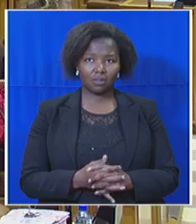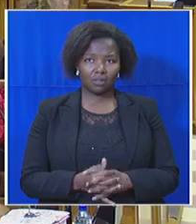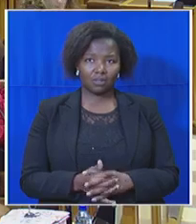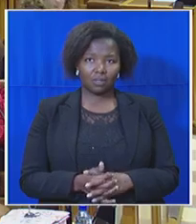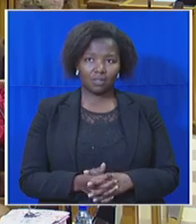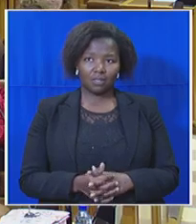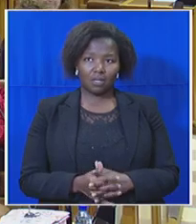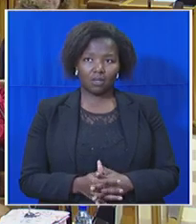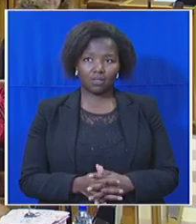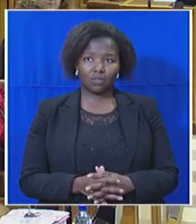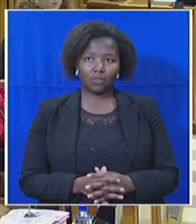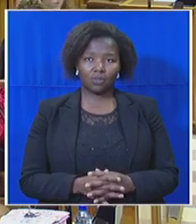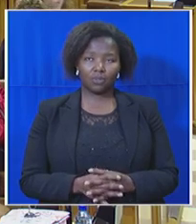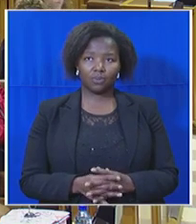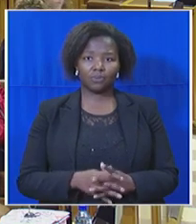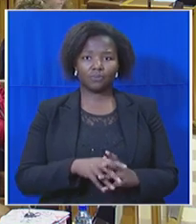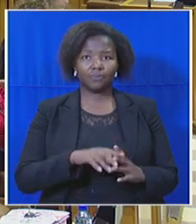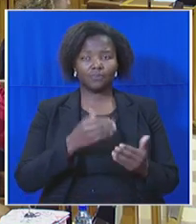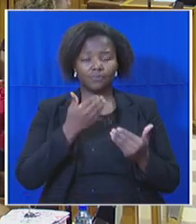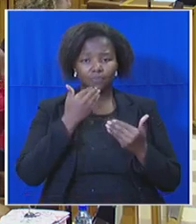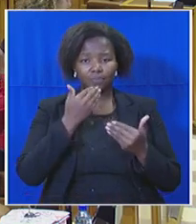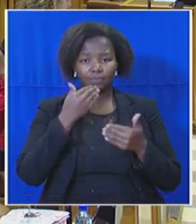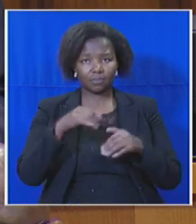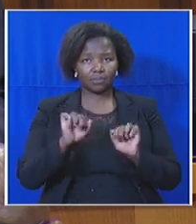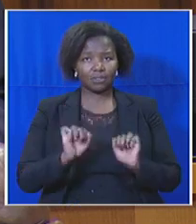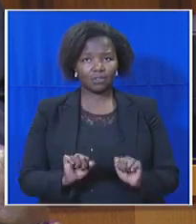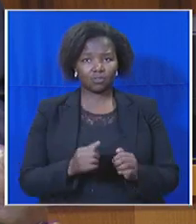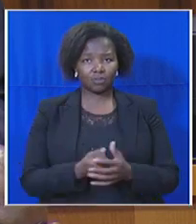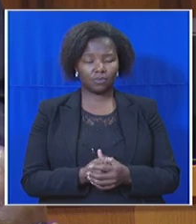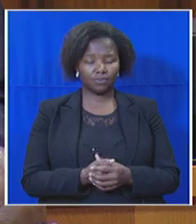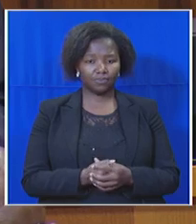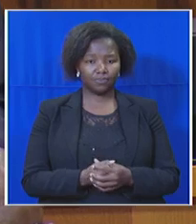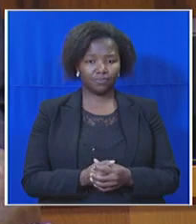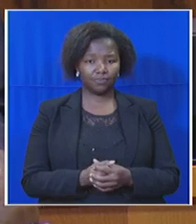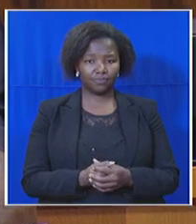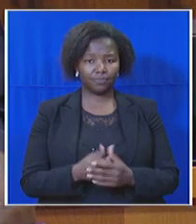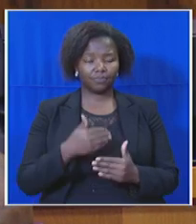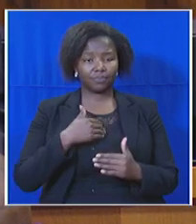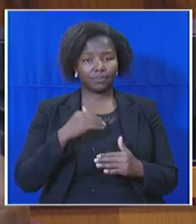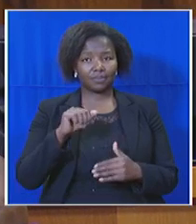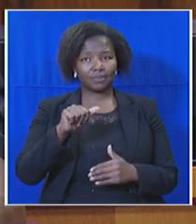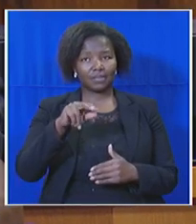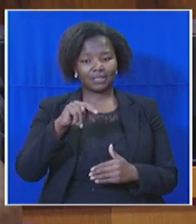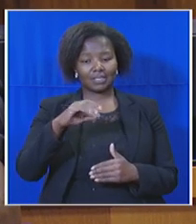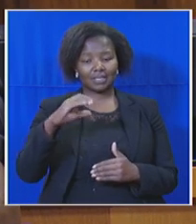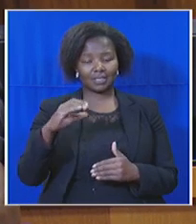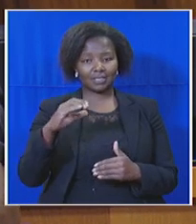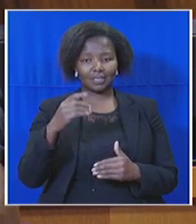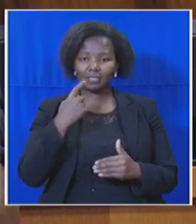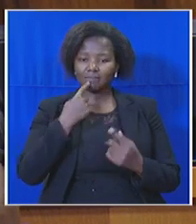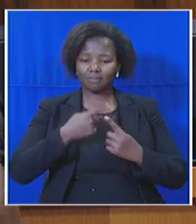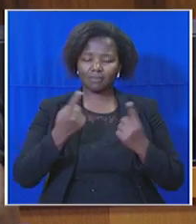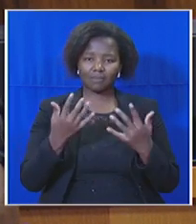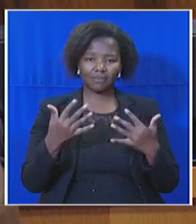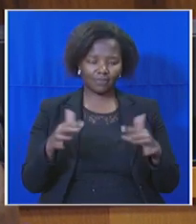Thank you, Chairperson. Geleide wat die ANC-regering oor pensioenfondse maak, raak al hoe meer onheilspellend, veral gesien teen die agtergrond